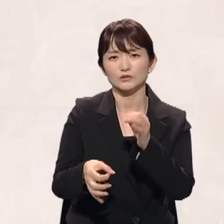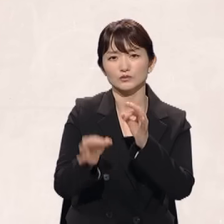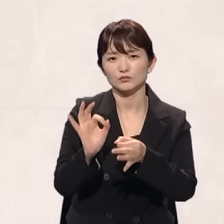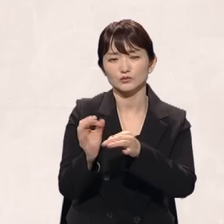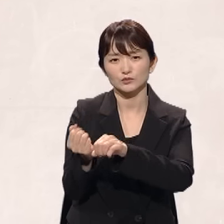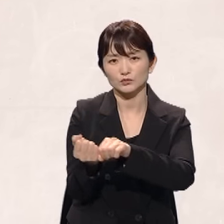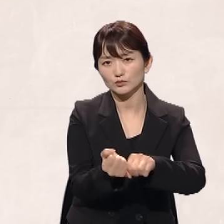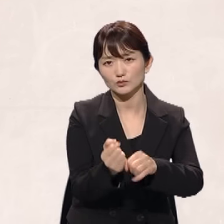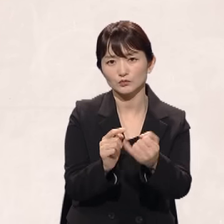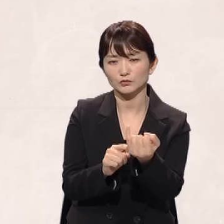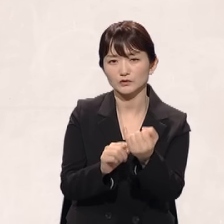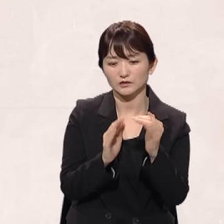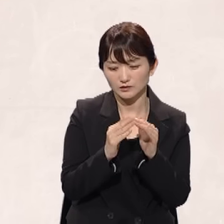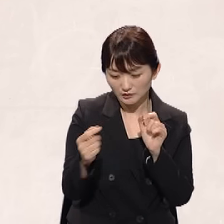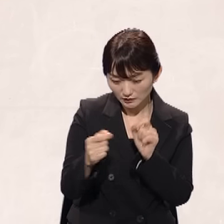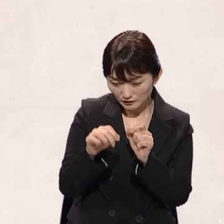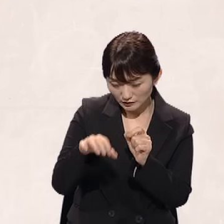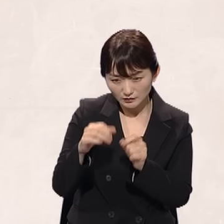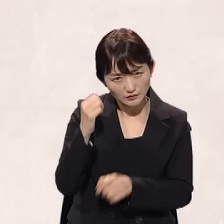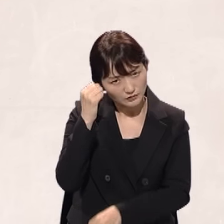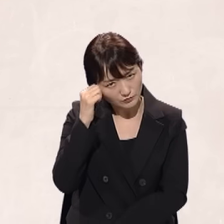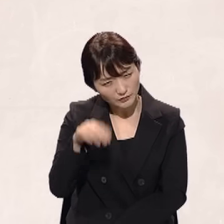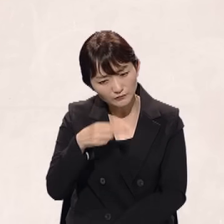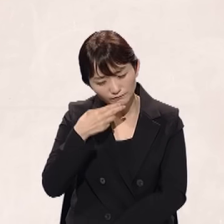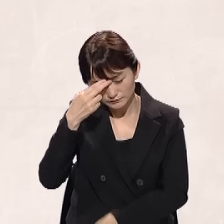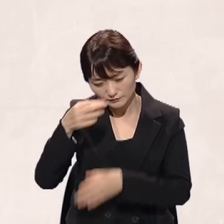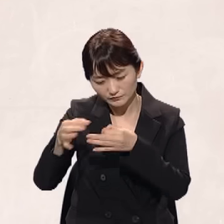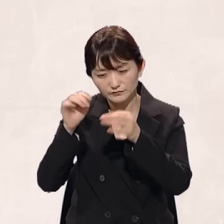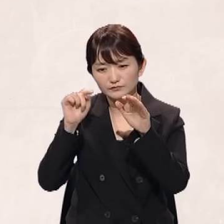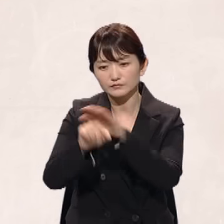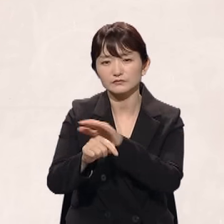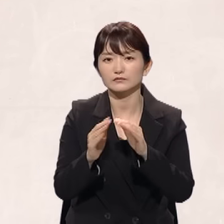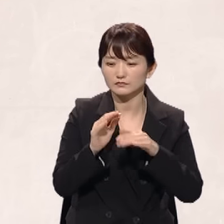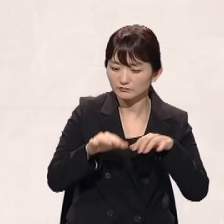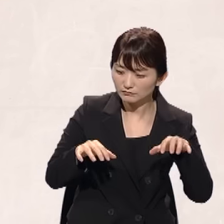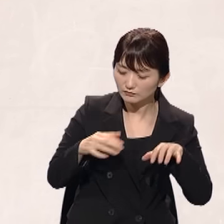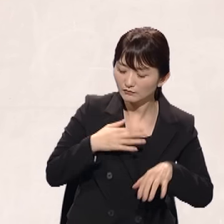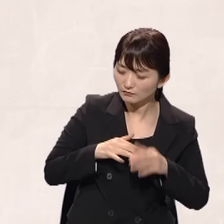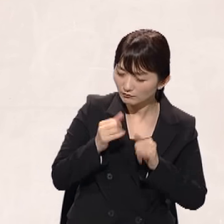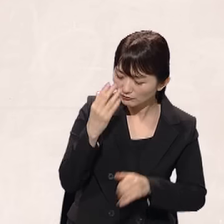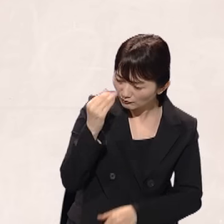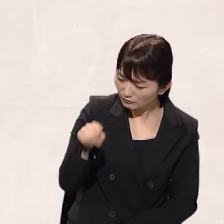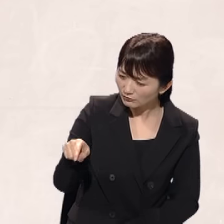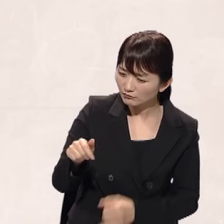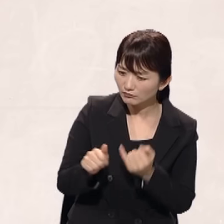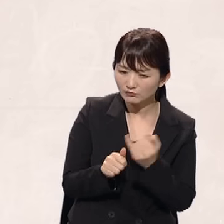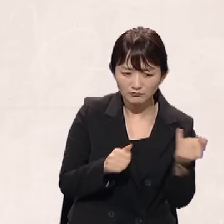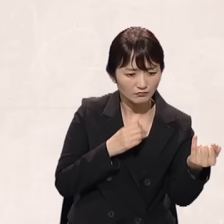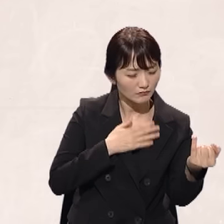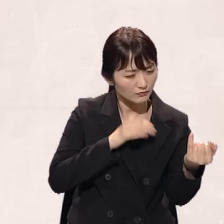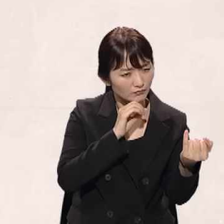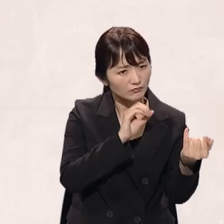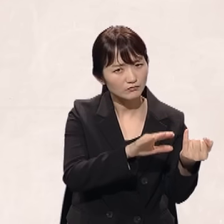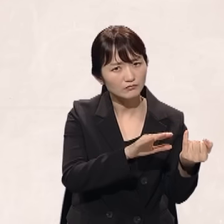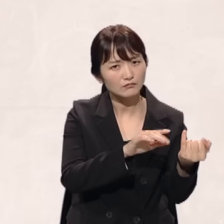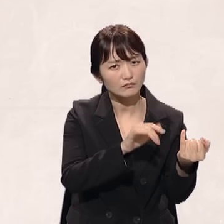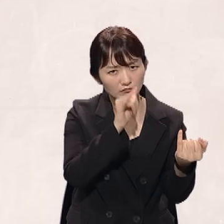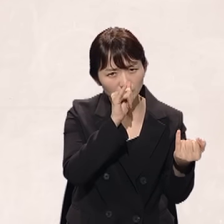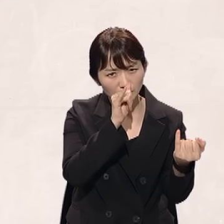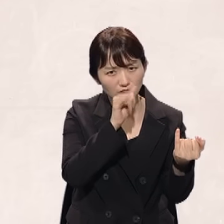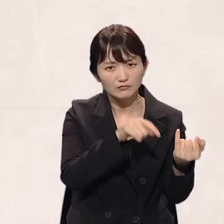있는 숙박업소와 술집을 주로 이용했다고 합니다. 당연히 이웃들이나 아는 사람들이 보면 아내에게 얘기해줄